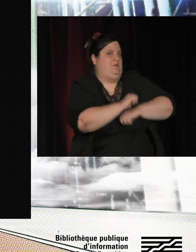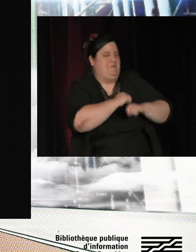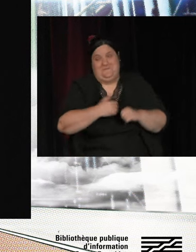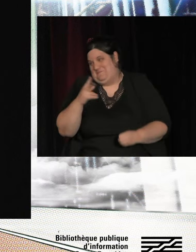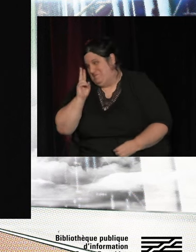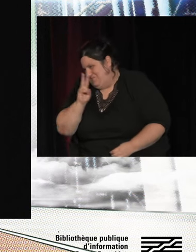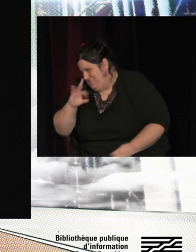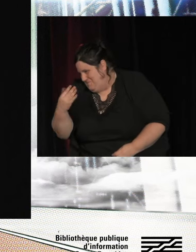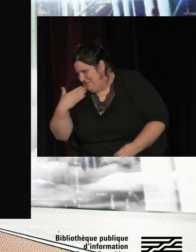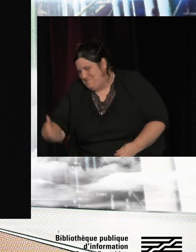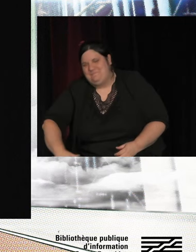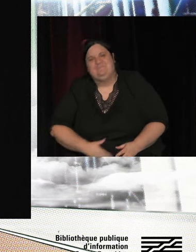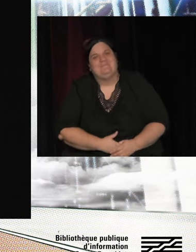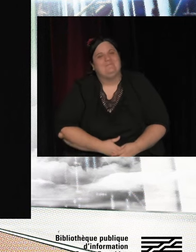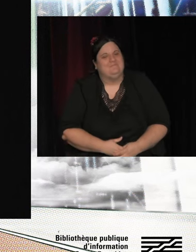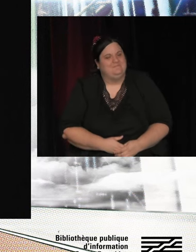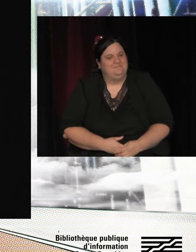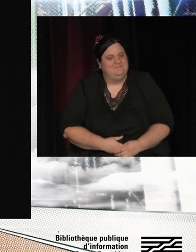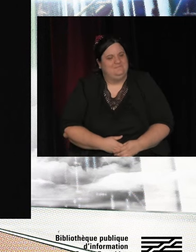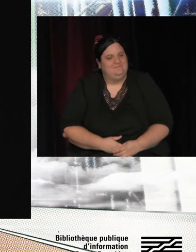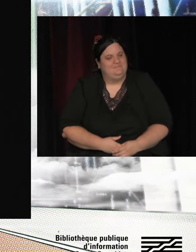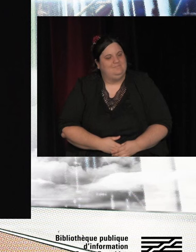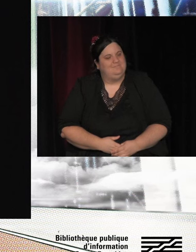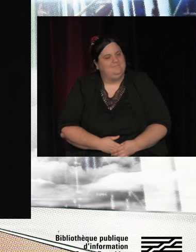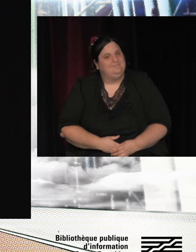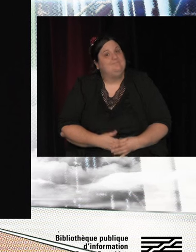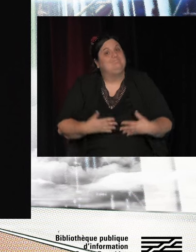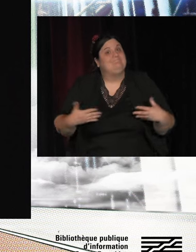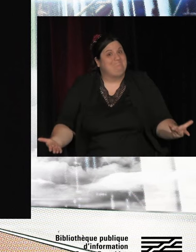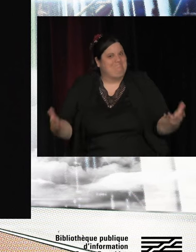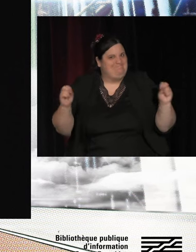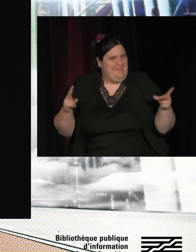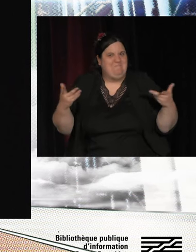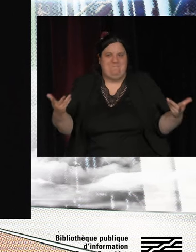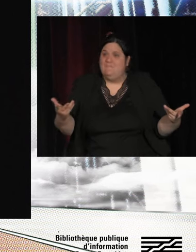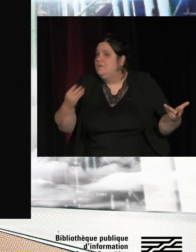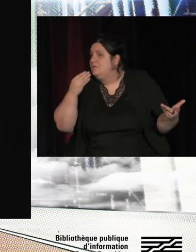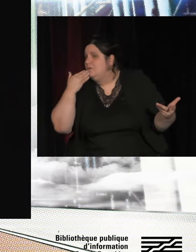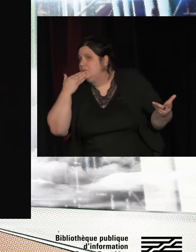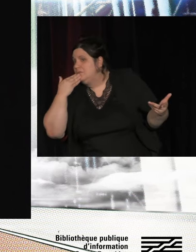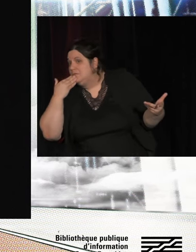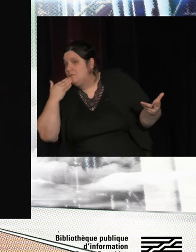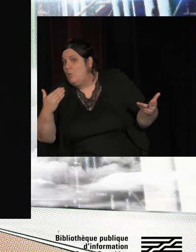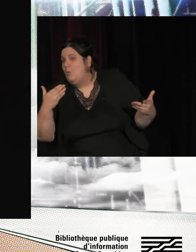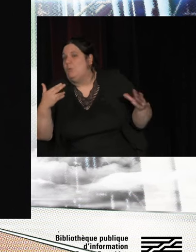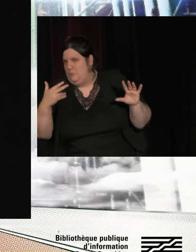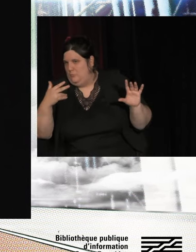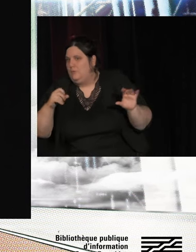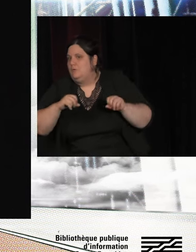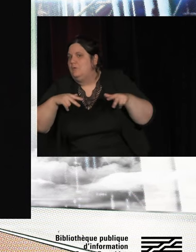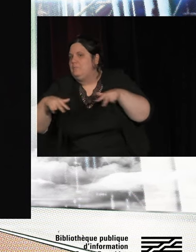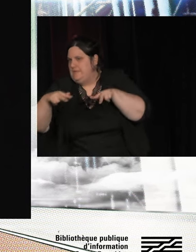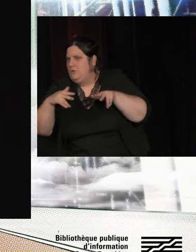rigolo. Ok, on démarre la session. On peut revenir sur la scène. Je mets le